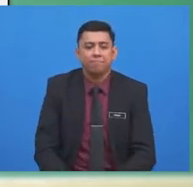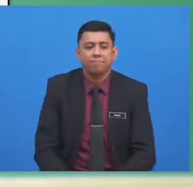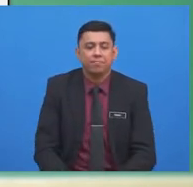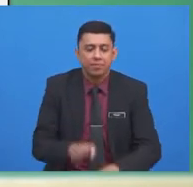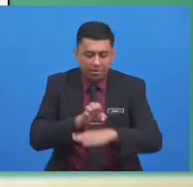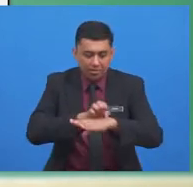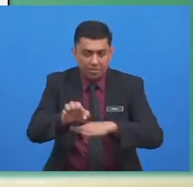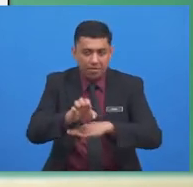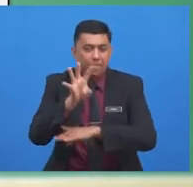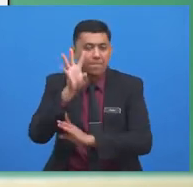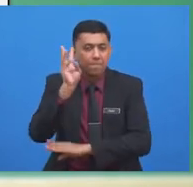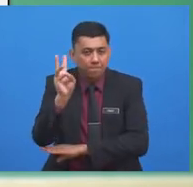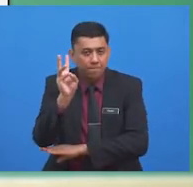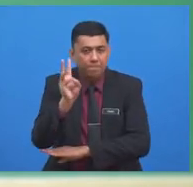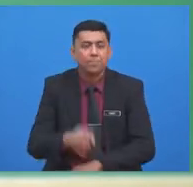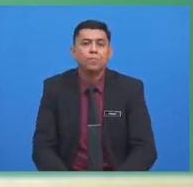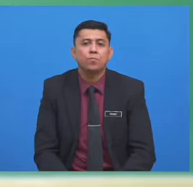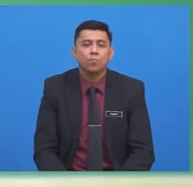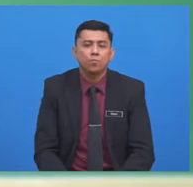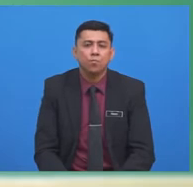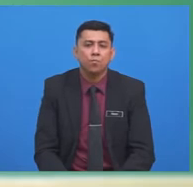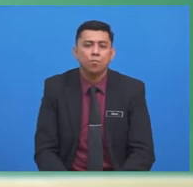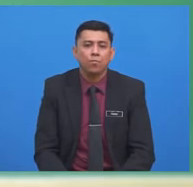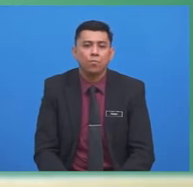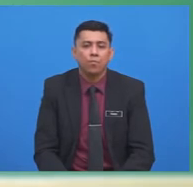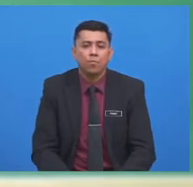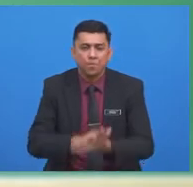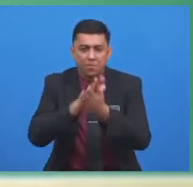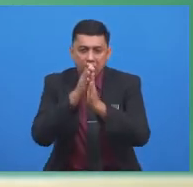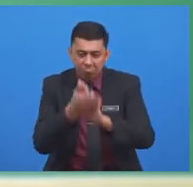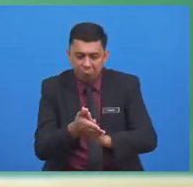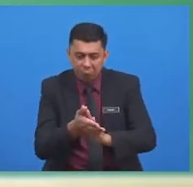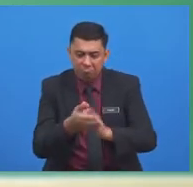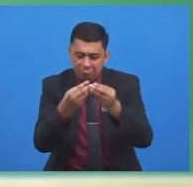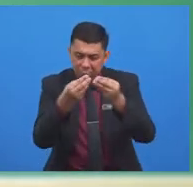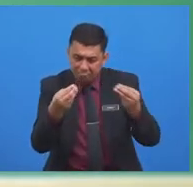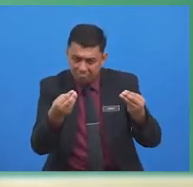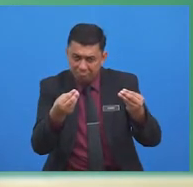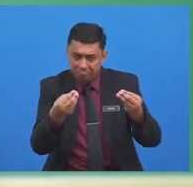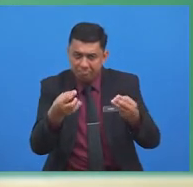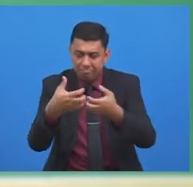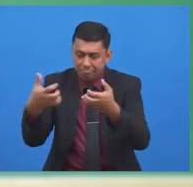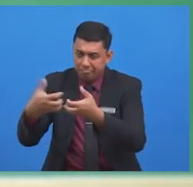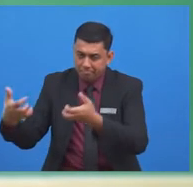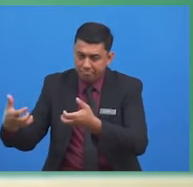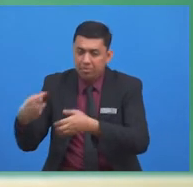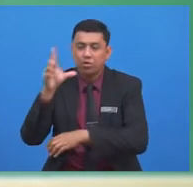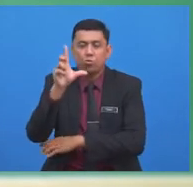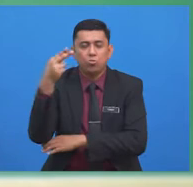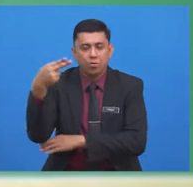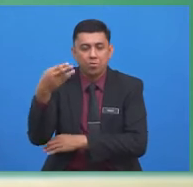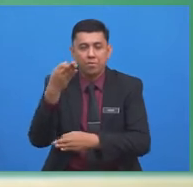Kesan Lulu Hawa yang keenam ialah struktur tanah menjadi longgar akibat Lulu Hawa